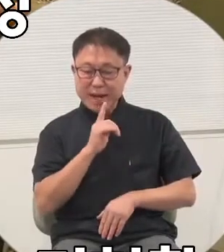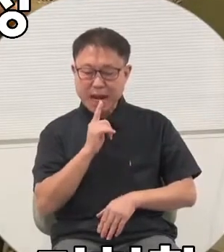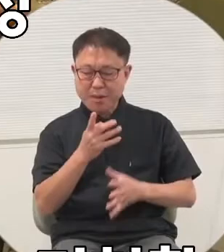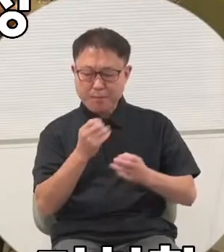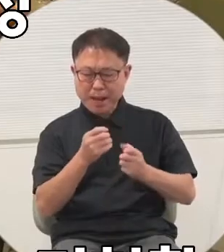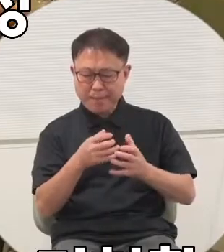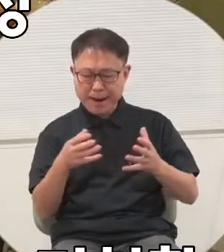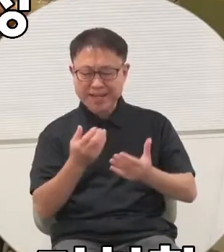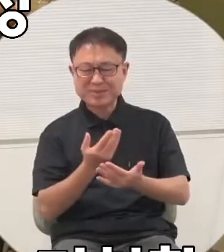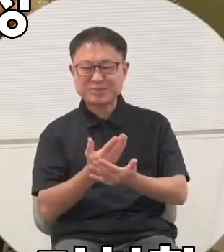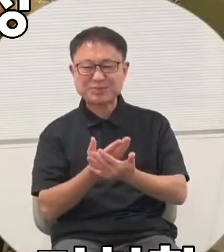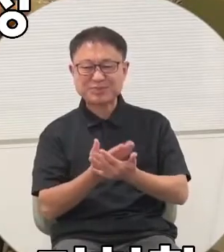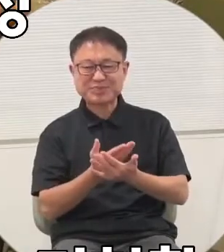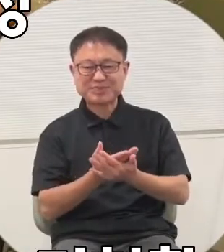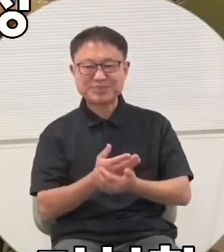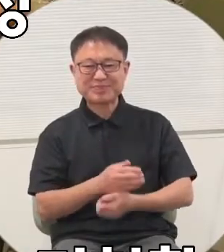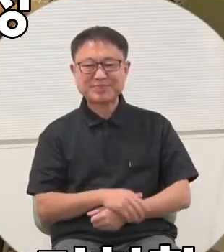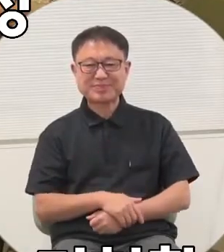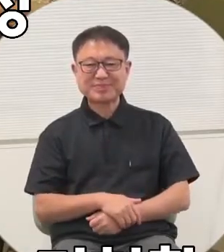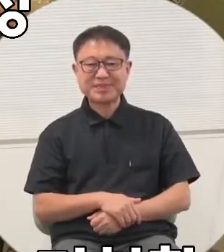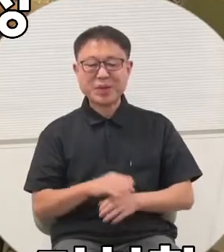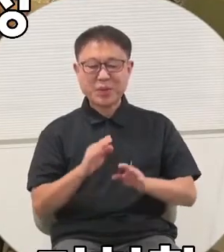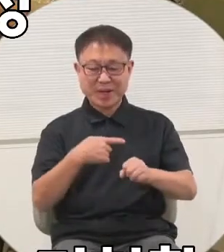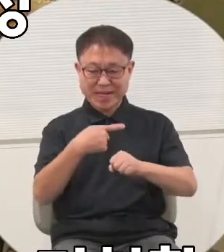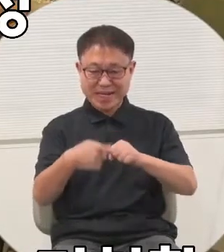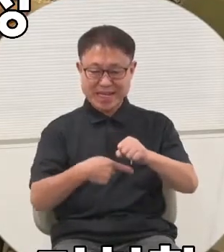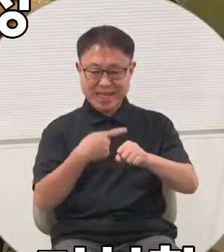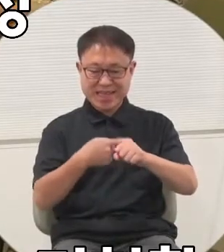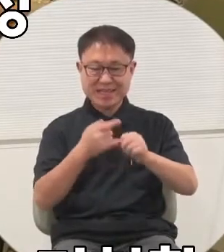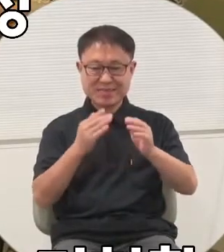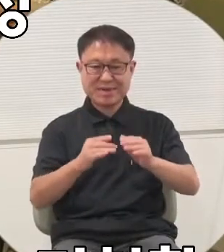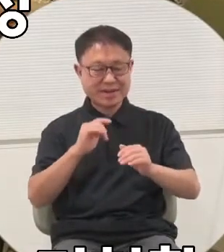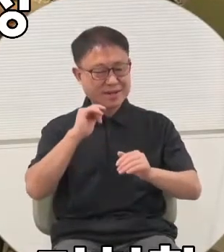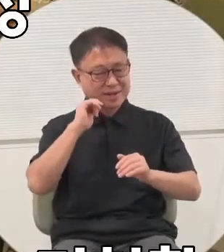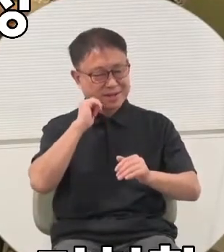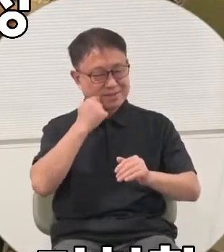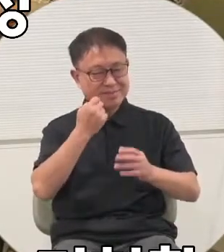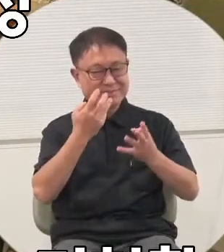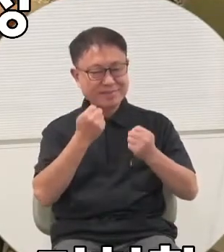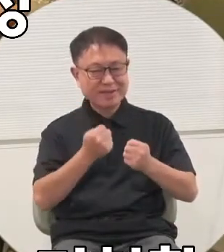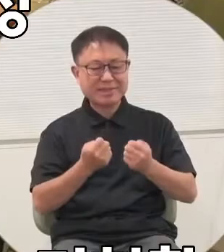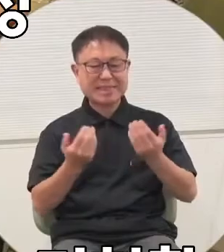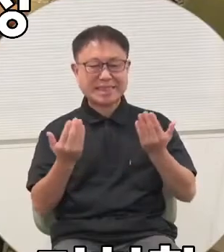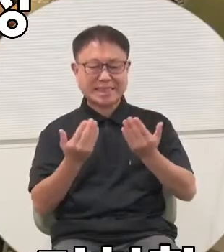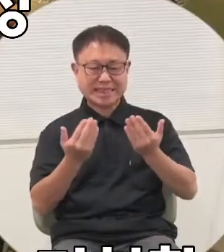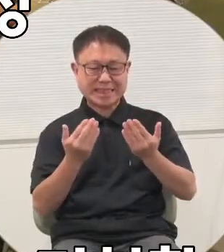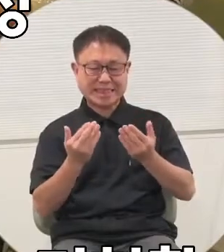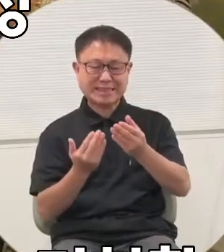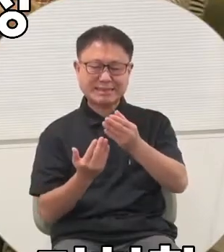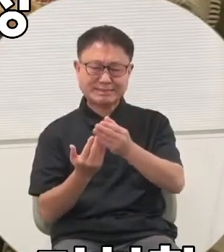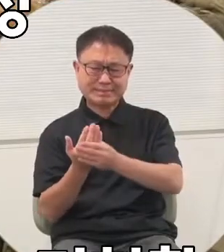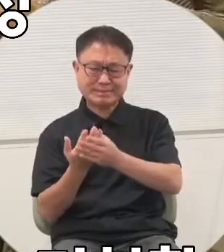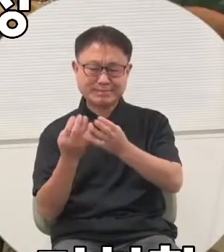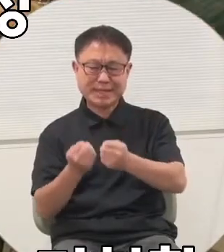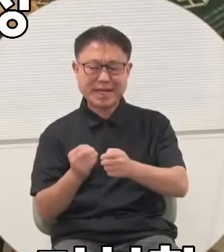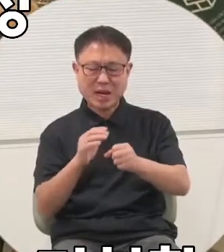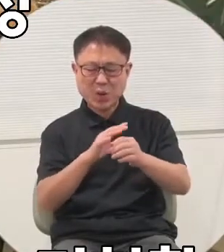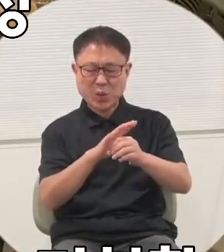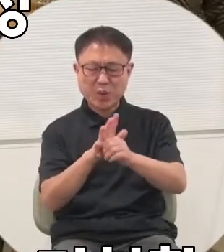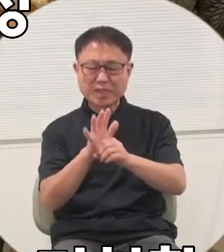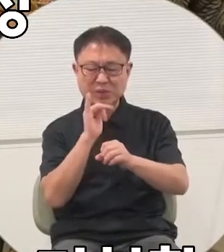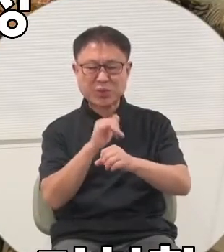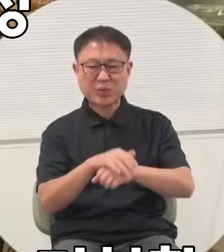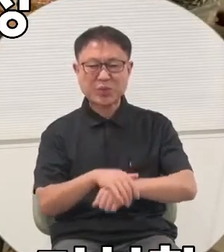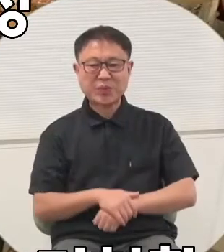같아요. 많이 하셨을 것 같아요. 그 올 한 해 좀 약간 어려움도 많았고 일도 다사다난 했잖아요. 만약에 네. 코로나도 있고 그래서